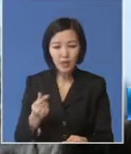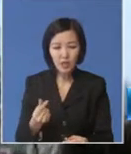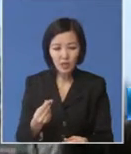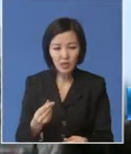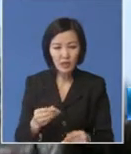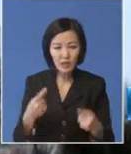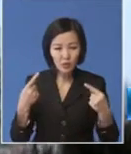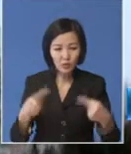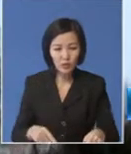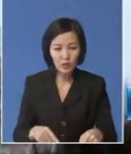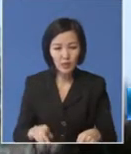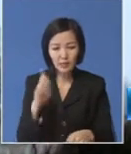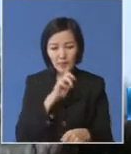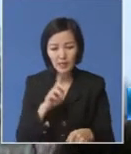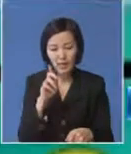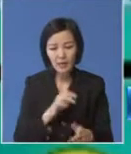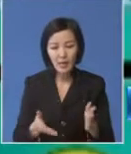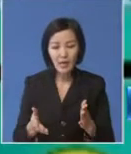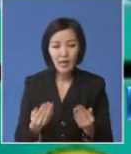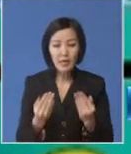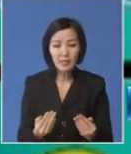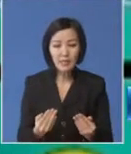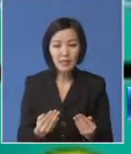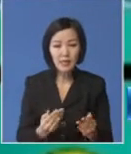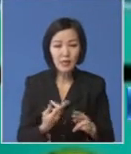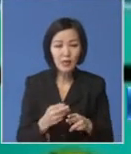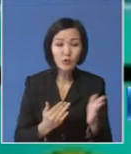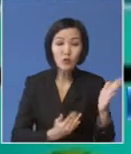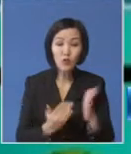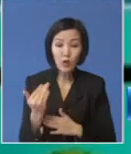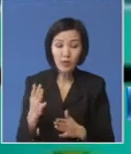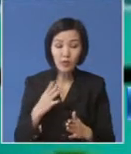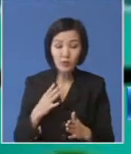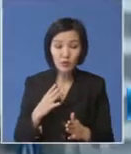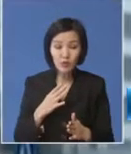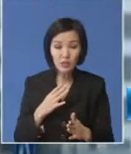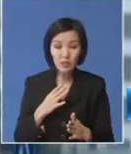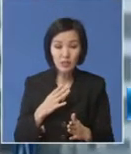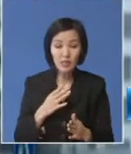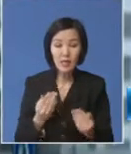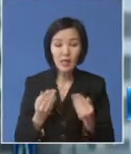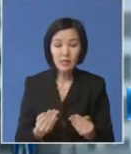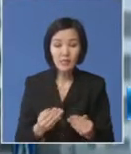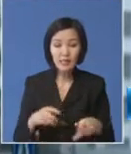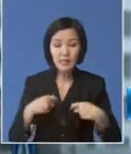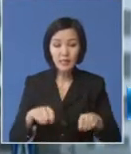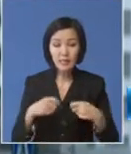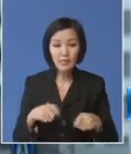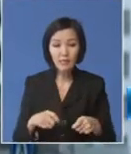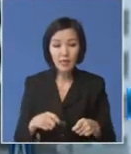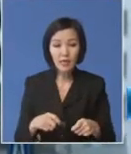елдегі жанармай бағасы бұрын соңды болмаған ең жоғарғы көрсеткішке жеткен. Ресми ақпараттарға жүгінсек, сатылымдағы